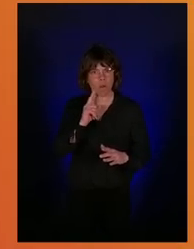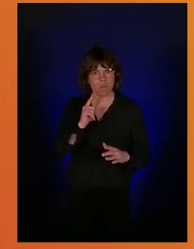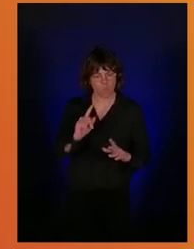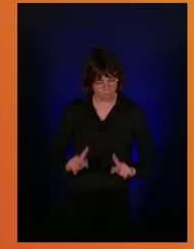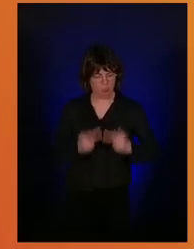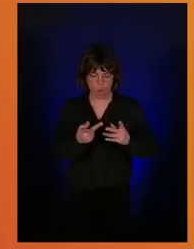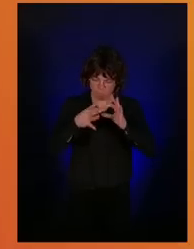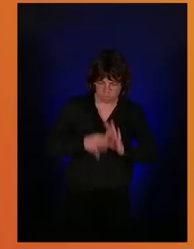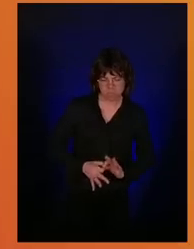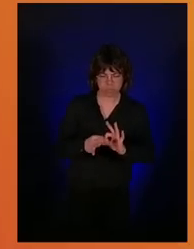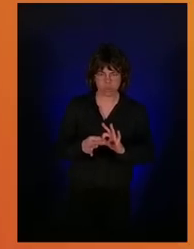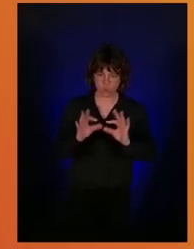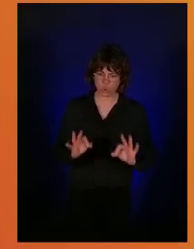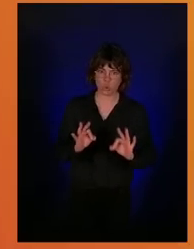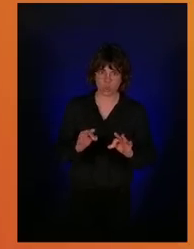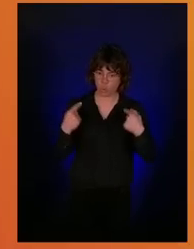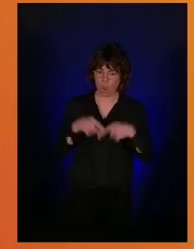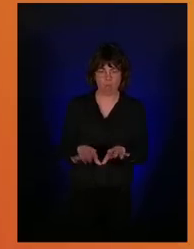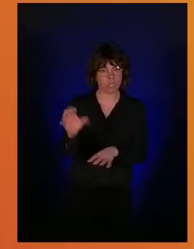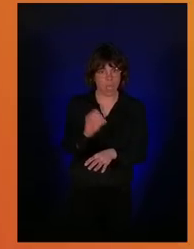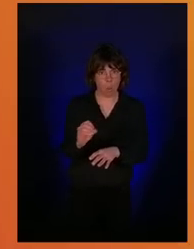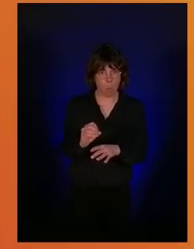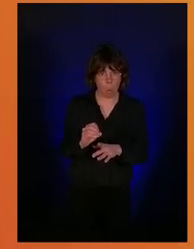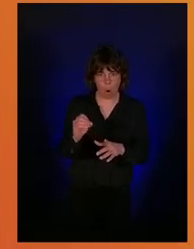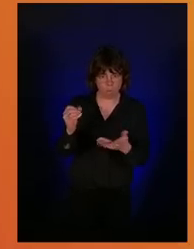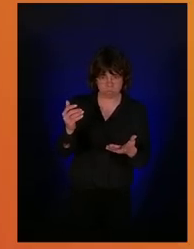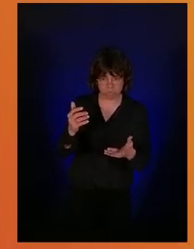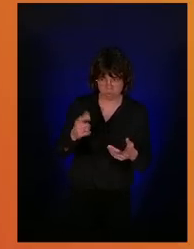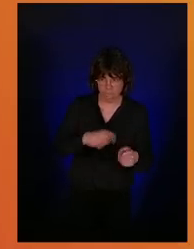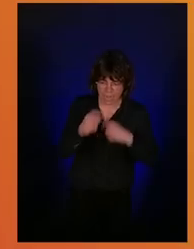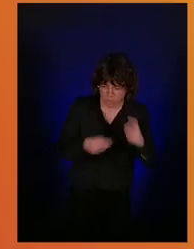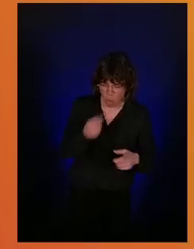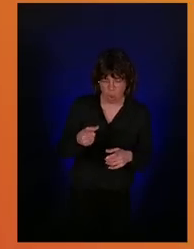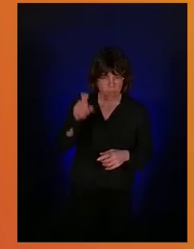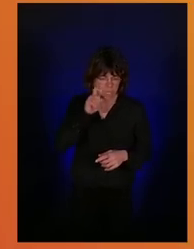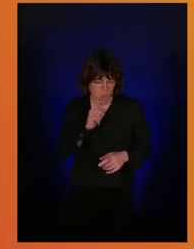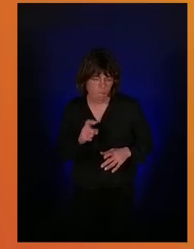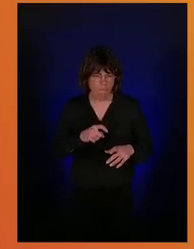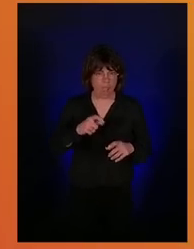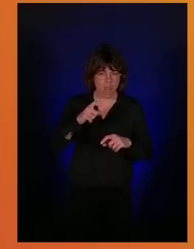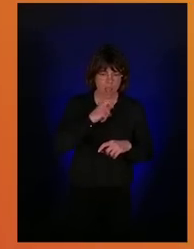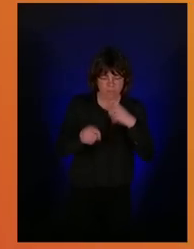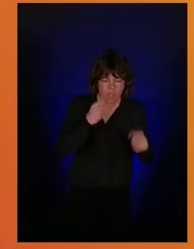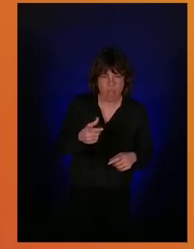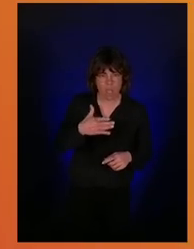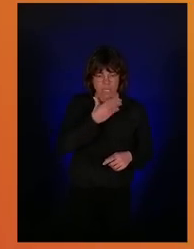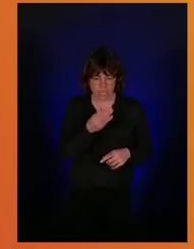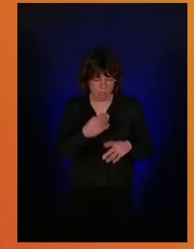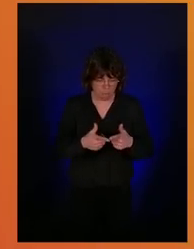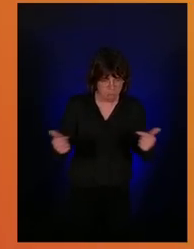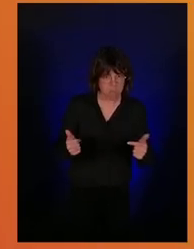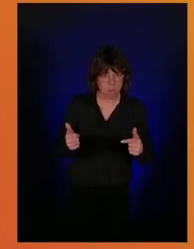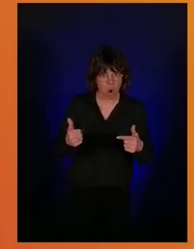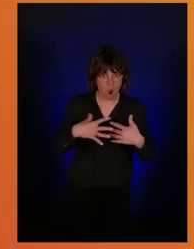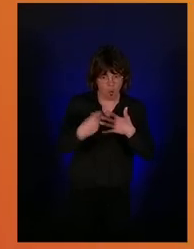nos valeurs. Tolérance zéro, agresseurs sexuels et violences sexistes en dehors de la CGT.